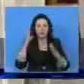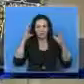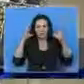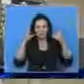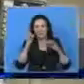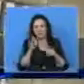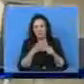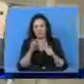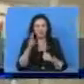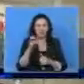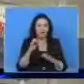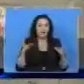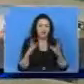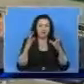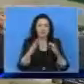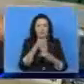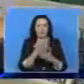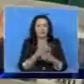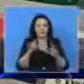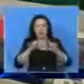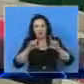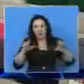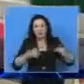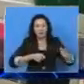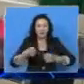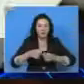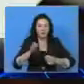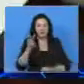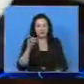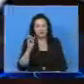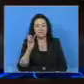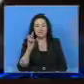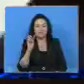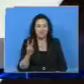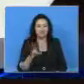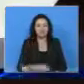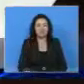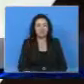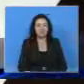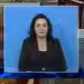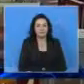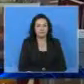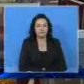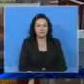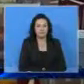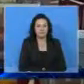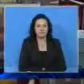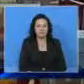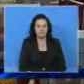Жубанова эти реплики хранятся со времен когда учебном заведением руководил Мухтар Арен жасанджалбаков Роман усмагамбетов телеканал